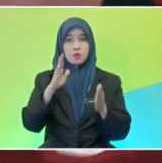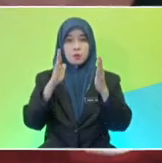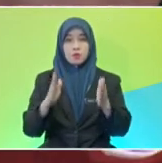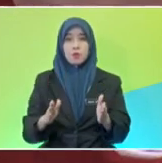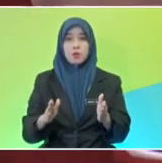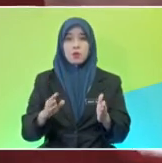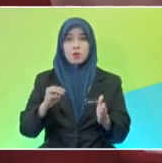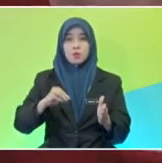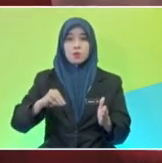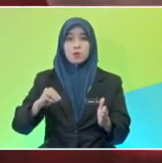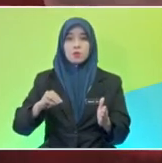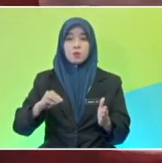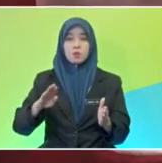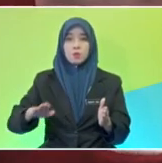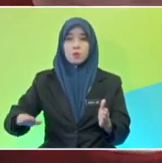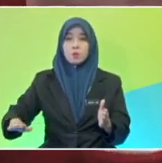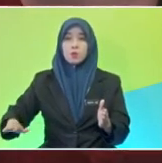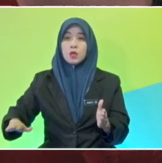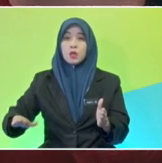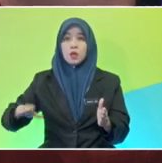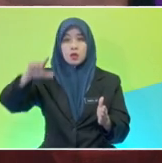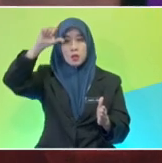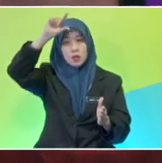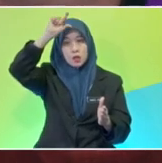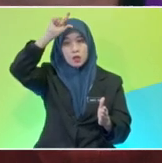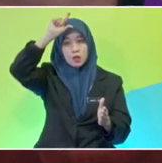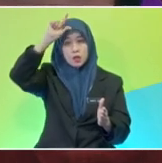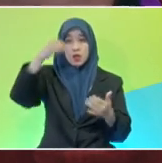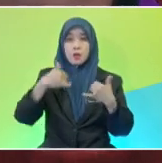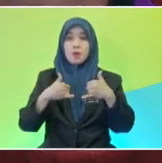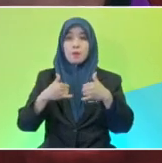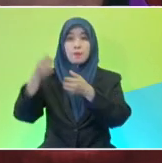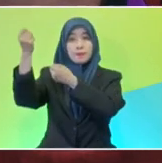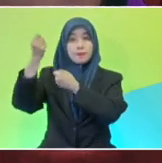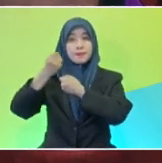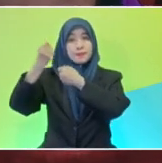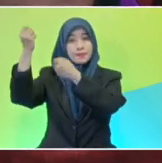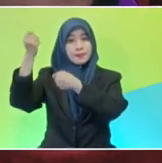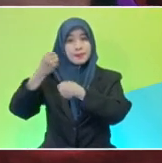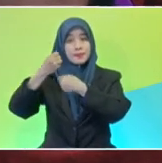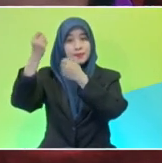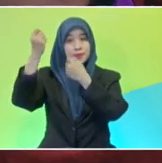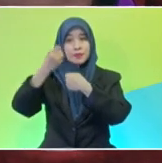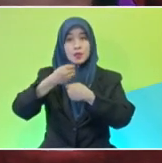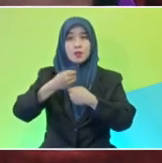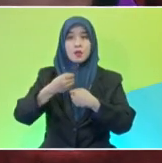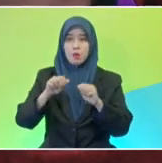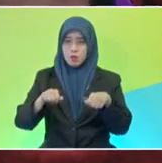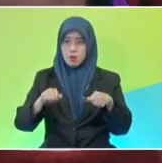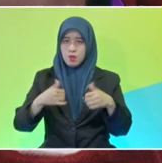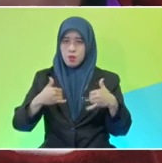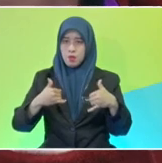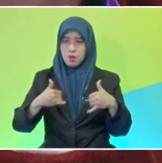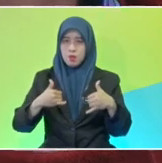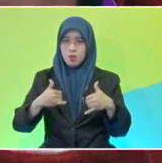main layang-layang cikgu. Tengah main layang-layang. Biasanya boleh tak kalau kita main layang-layang pada waktu malam?